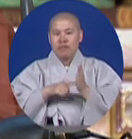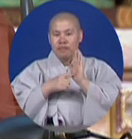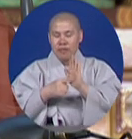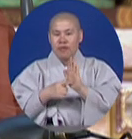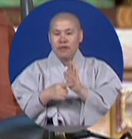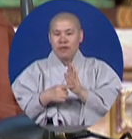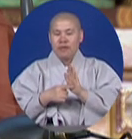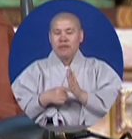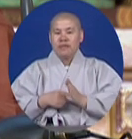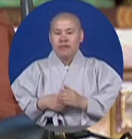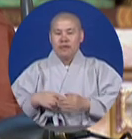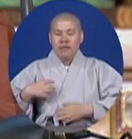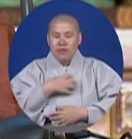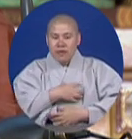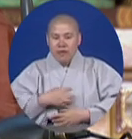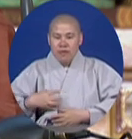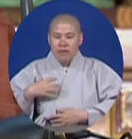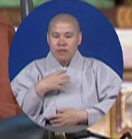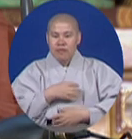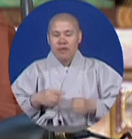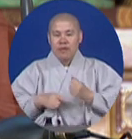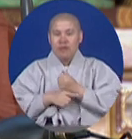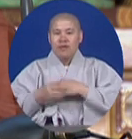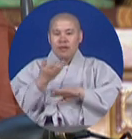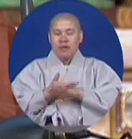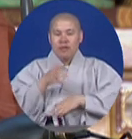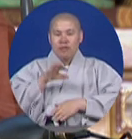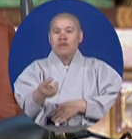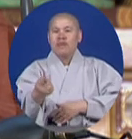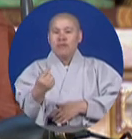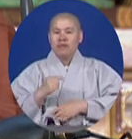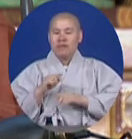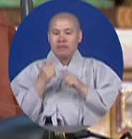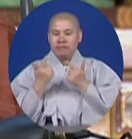괴로움이라고 하는 것은 다른 데서 온 것이 아니고